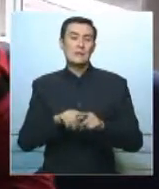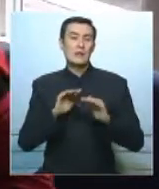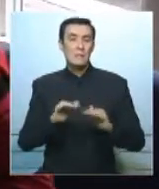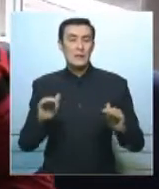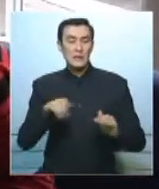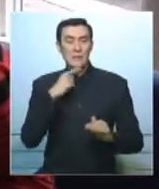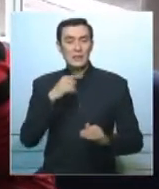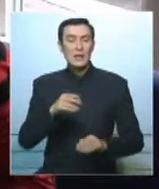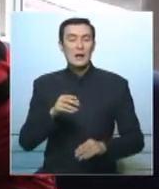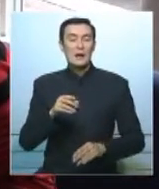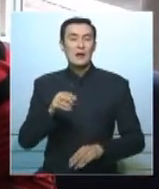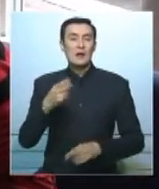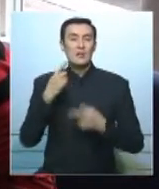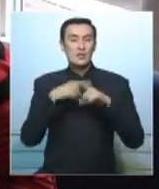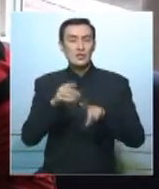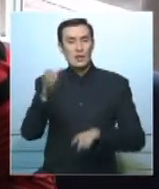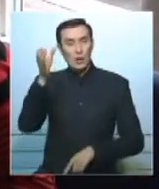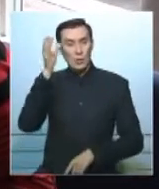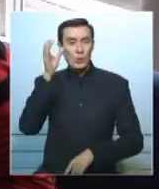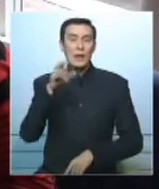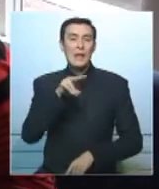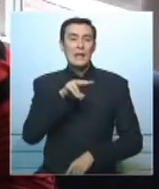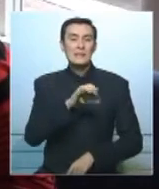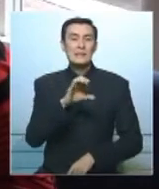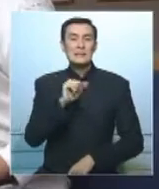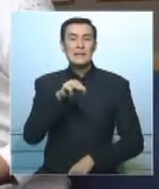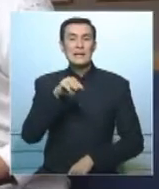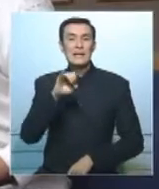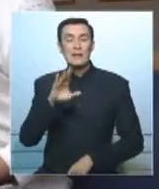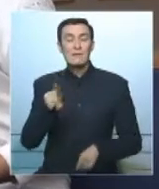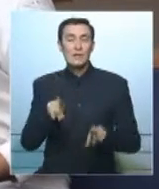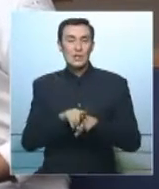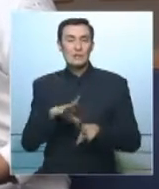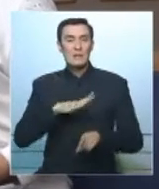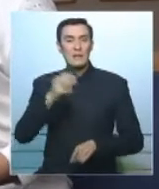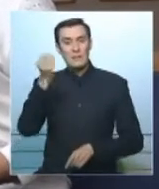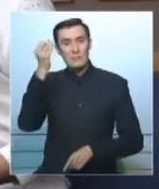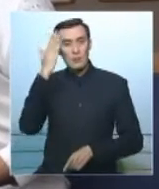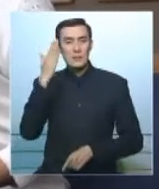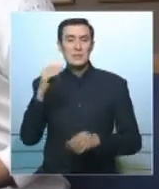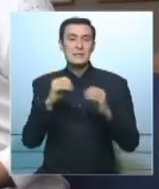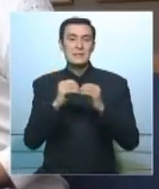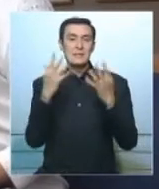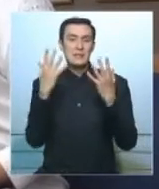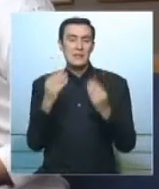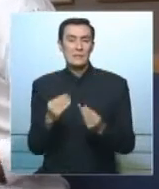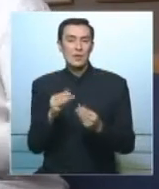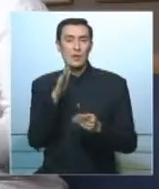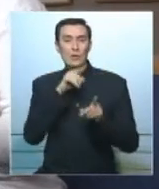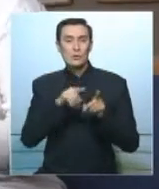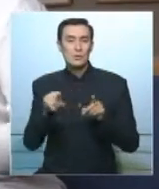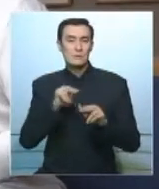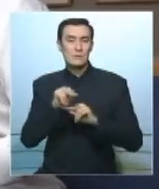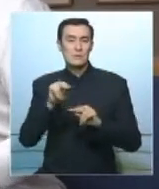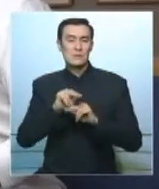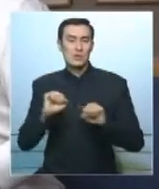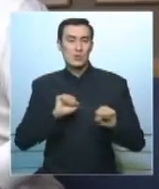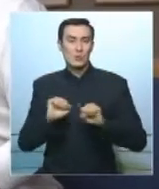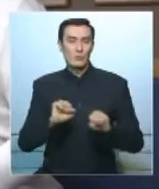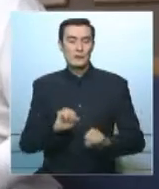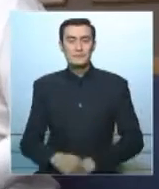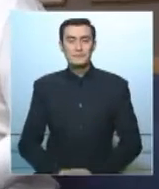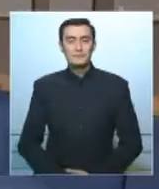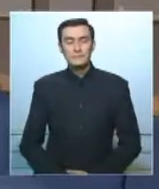считает кандидат технических наук Лизат Сатаева, которая также прошла в Японии 10-дневный курс стажировки.